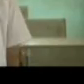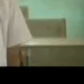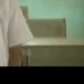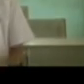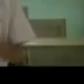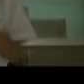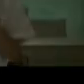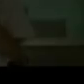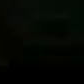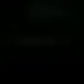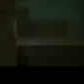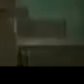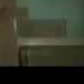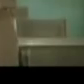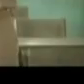ง